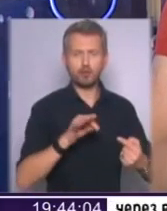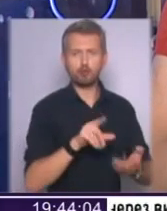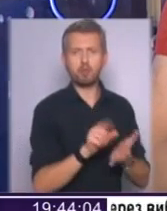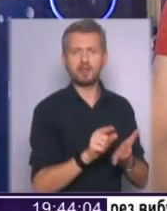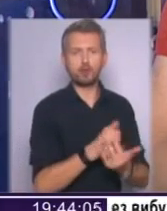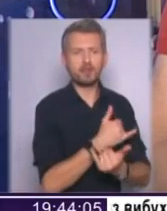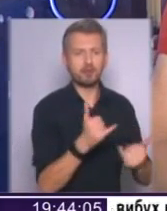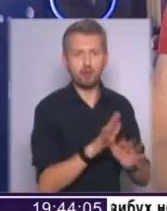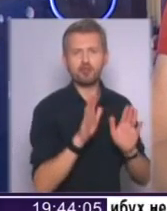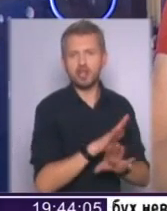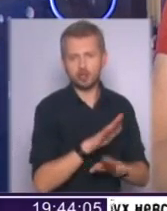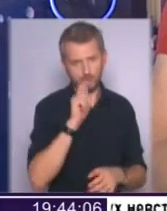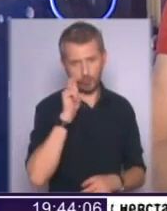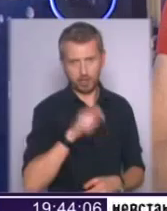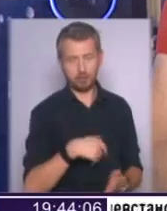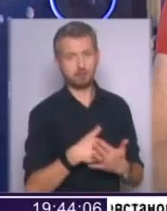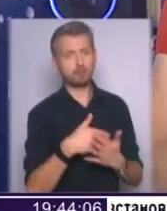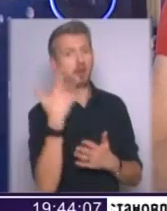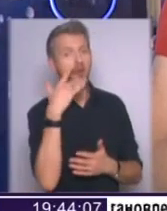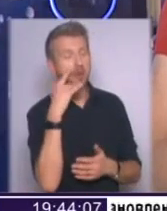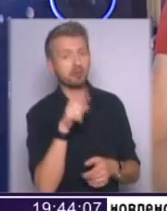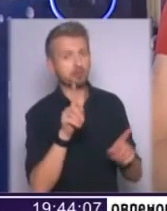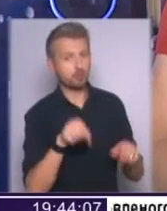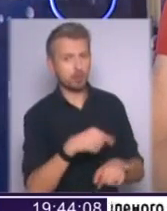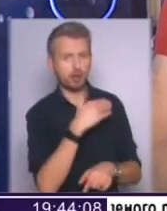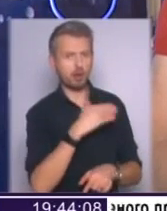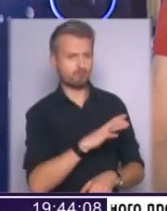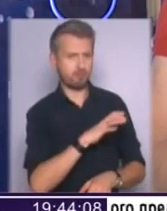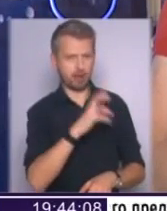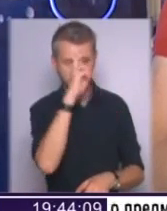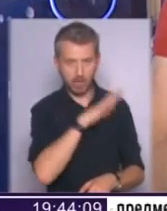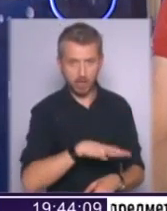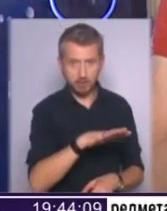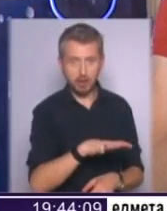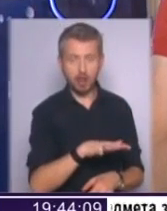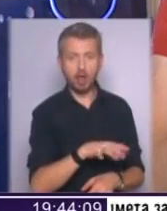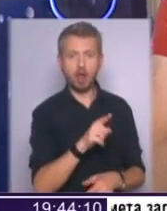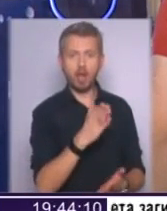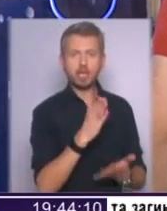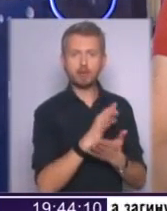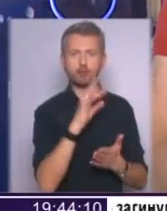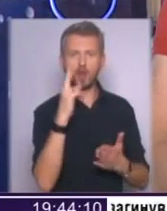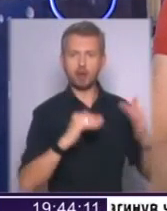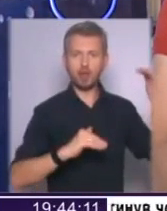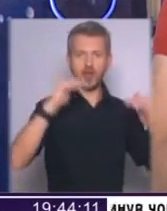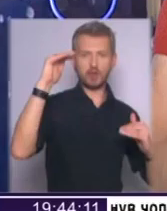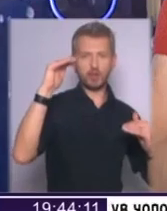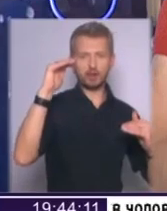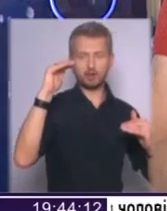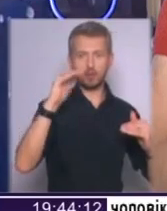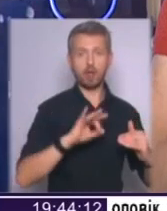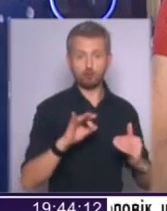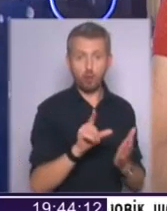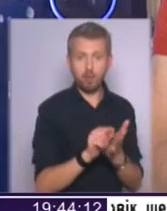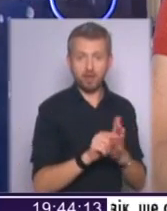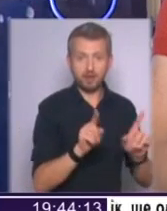лише в Україні. Є в інших, наприклад, Сполучених Штатах Америки. Достатньо багата країна, але країна, де є велика соціальна нерівність, насправді, в тому числі щодо пенсійних